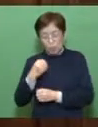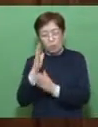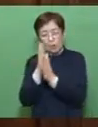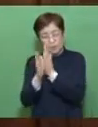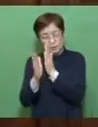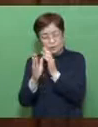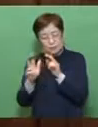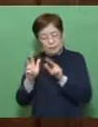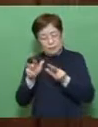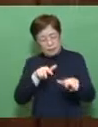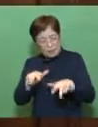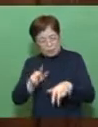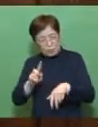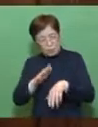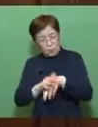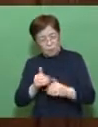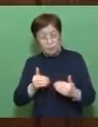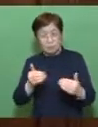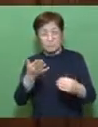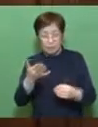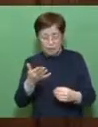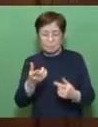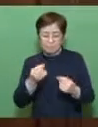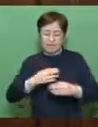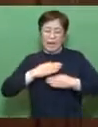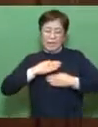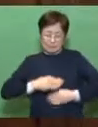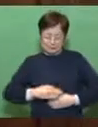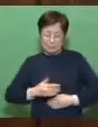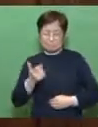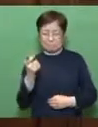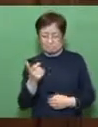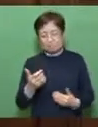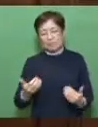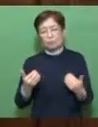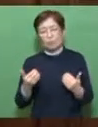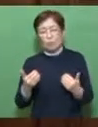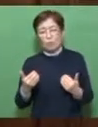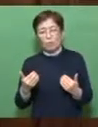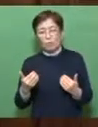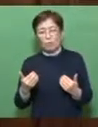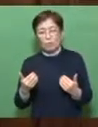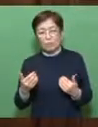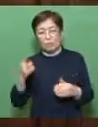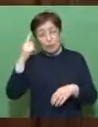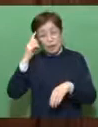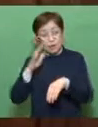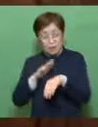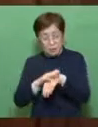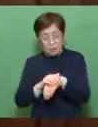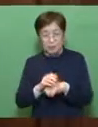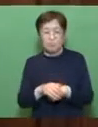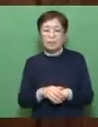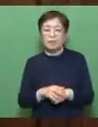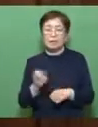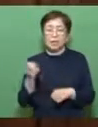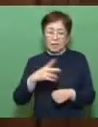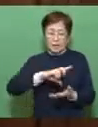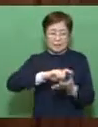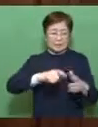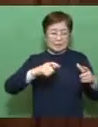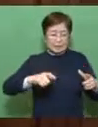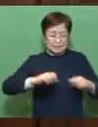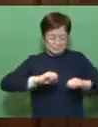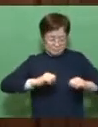睨んでえ安全の確保これを第1に進めるそしてえ地域創生